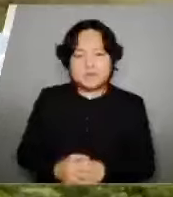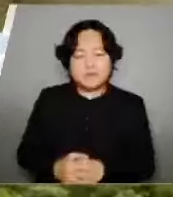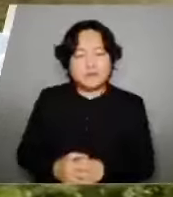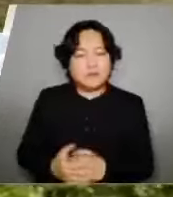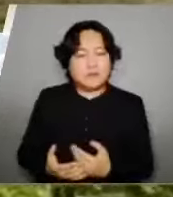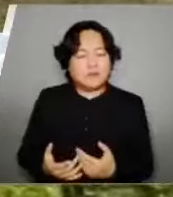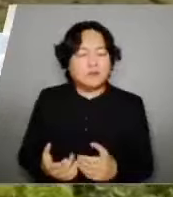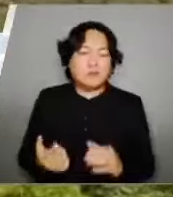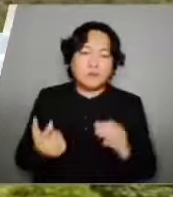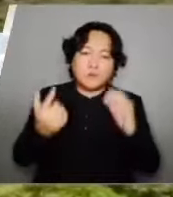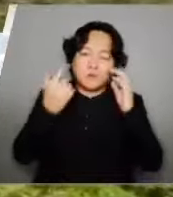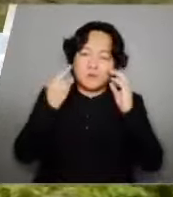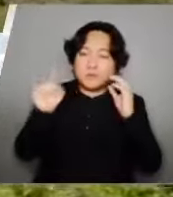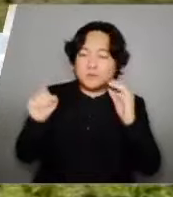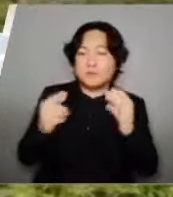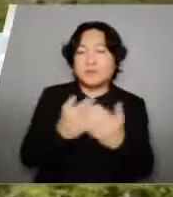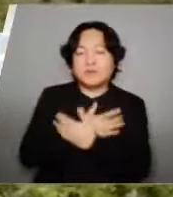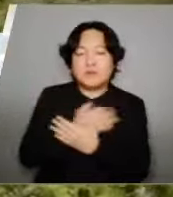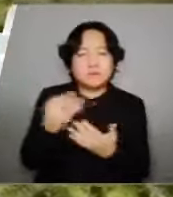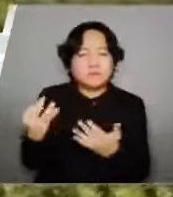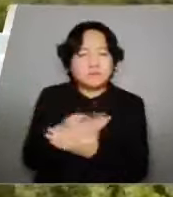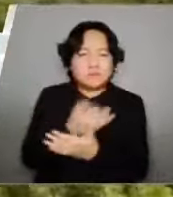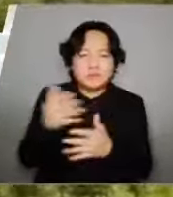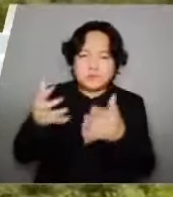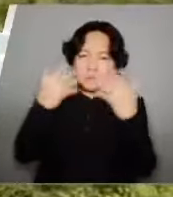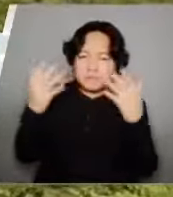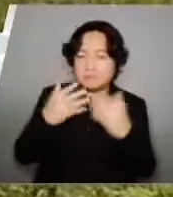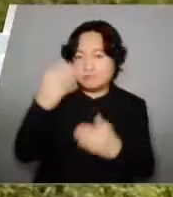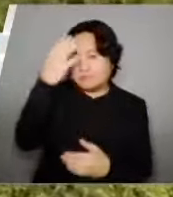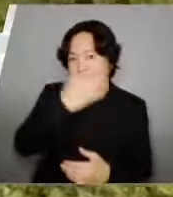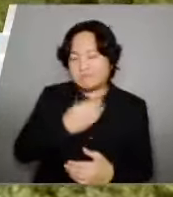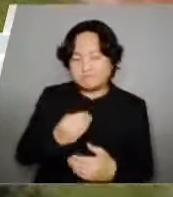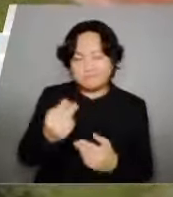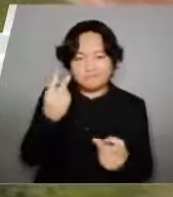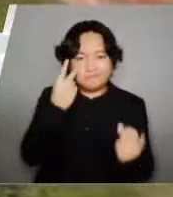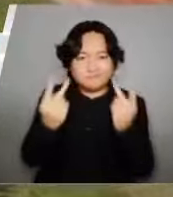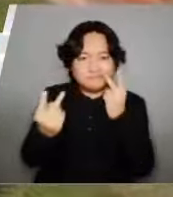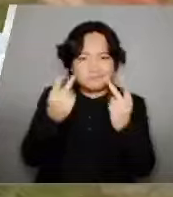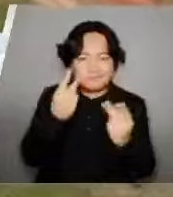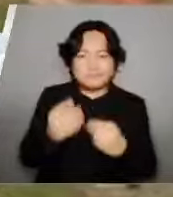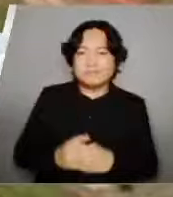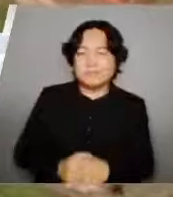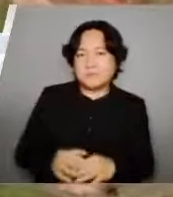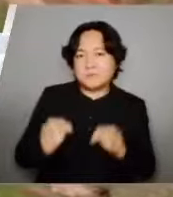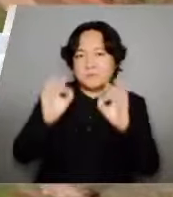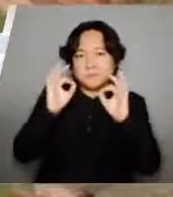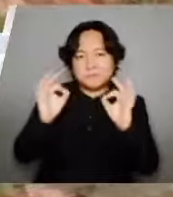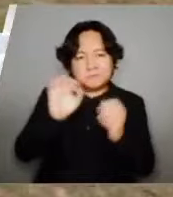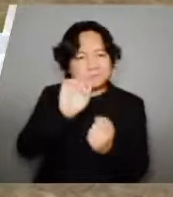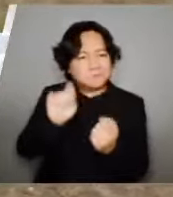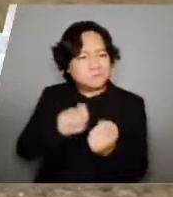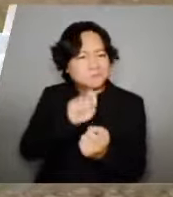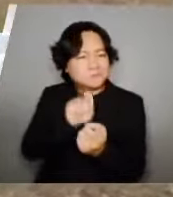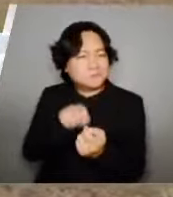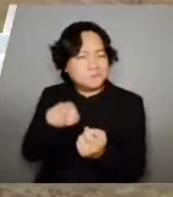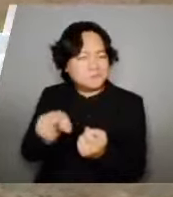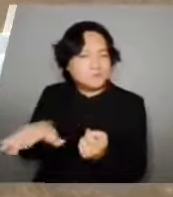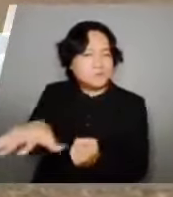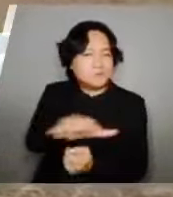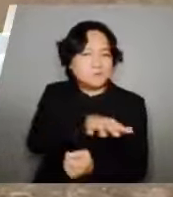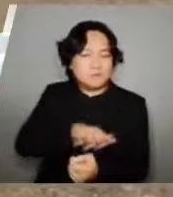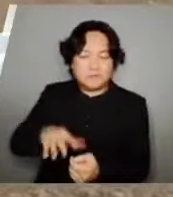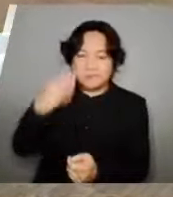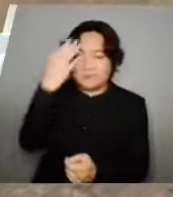deck na may preskong hangin at magandang tanawin. Kita rito ang picture-perfect na luntiang kapaligiran at naggagandahang beach sa